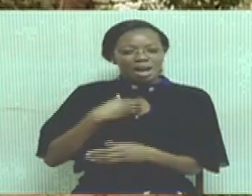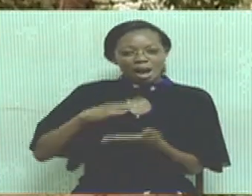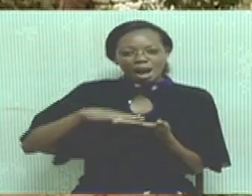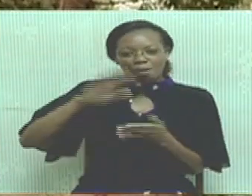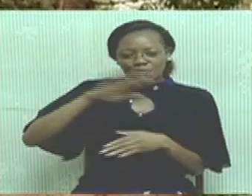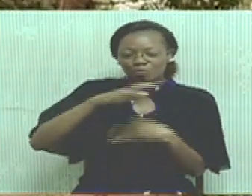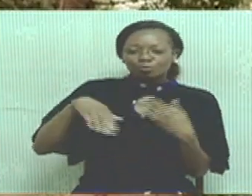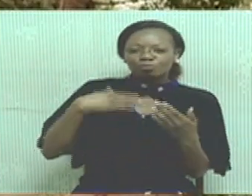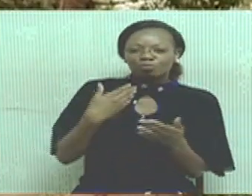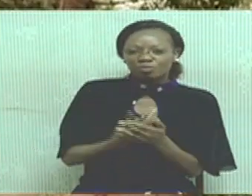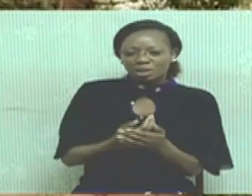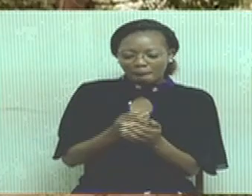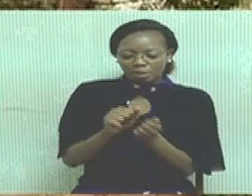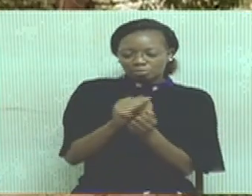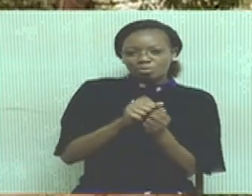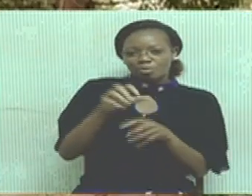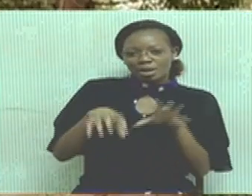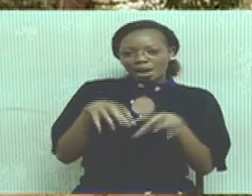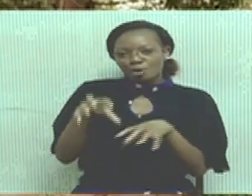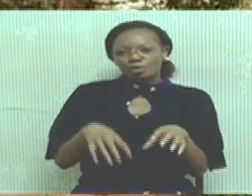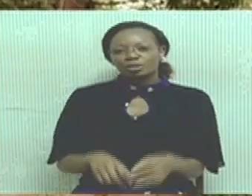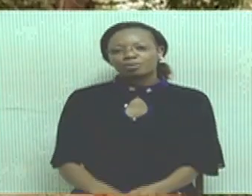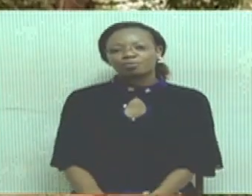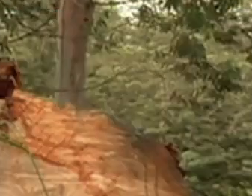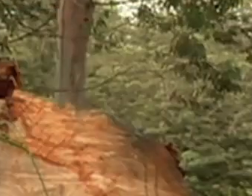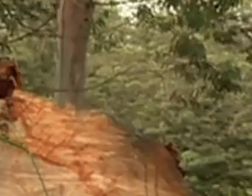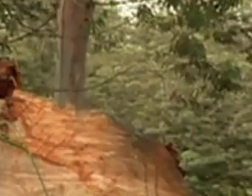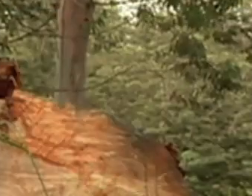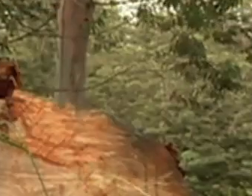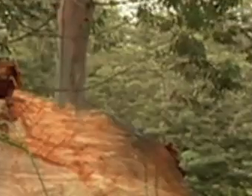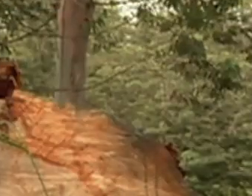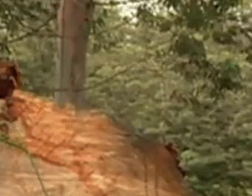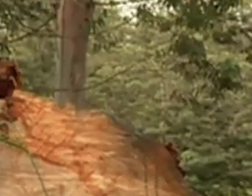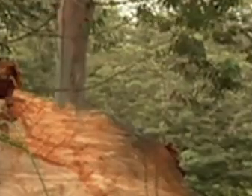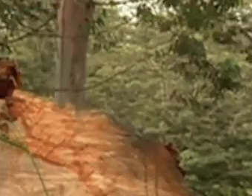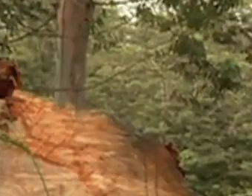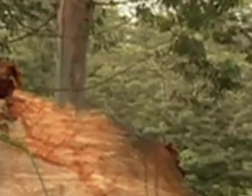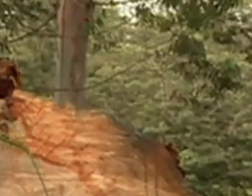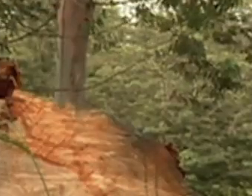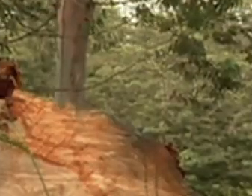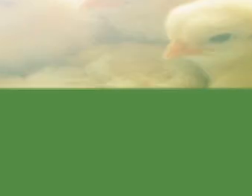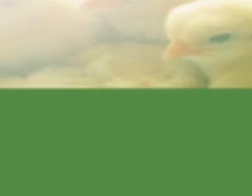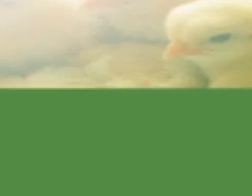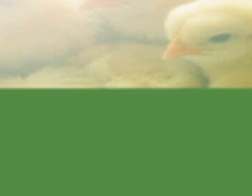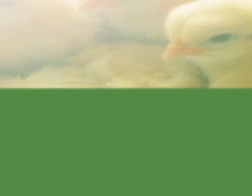kidogo, lakini usiondoke kwani nitarejea na mengi kuhusu mifugo na mashine ya kukata nyasi.